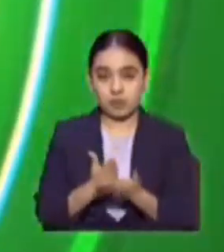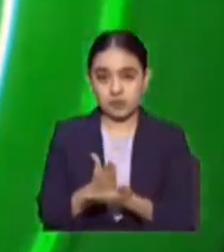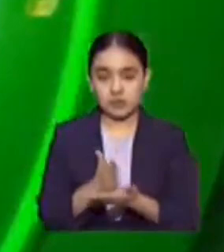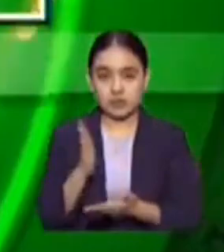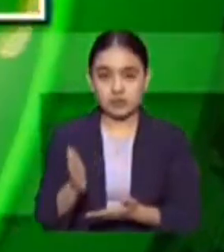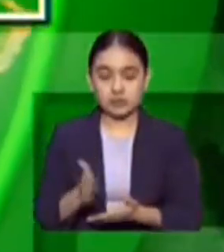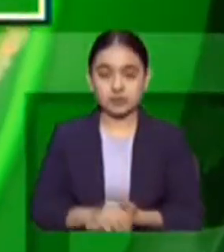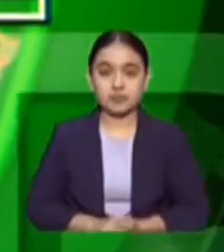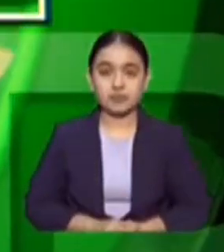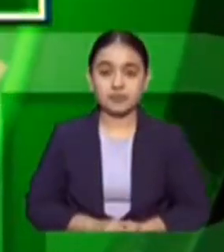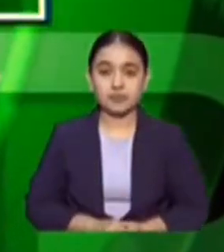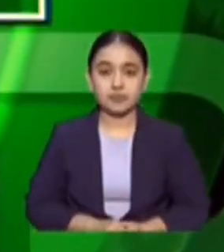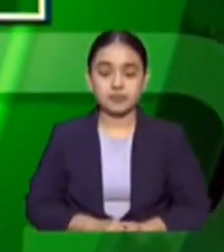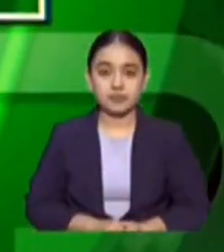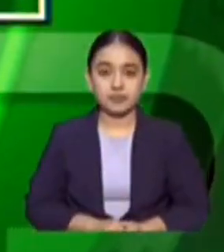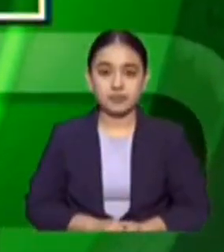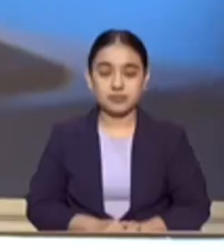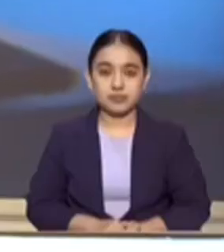qiladi.